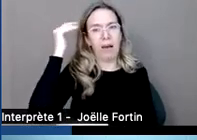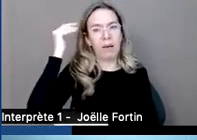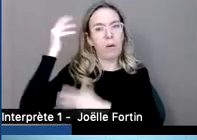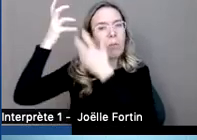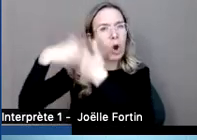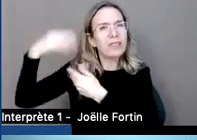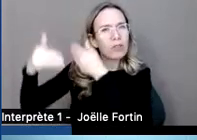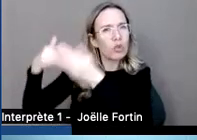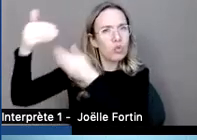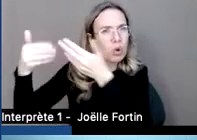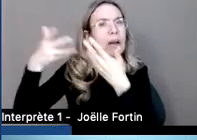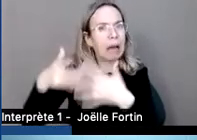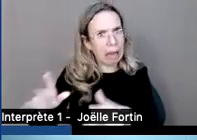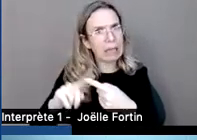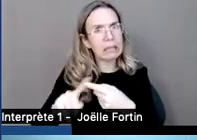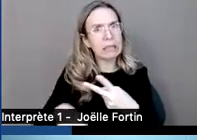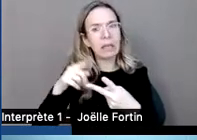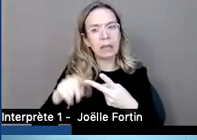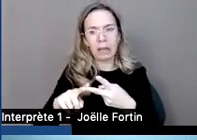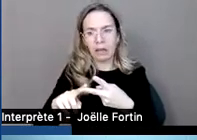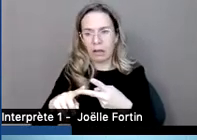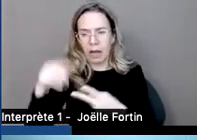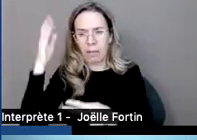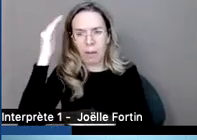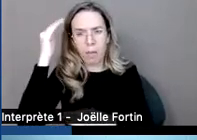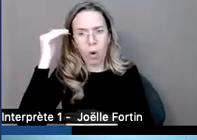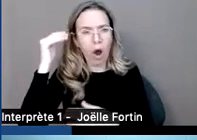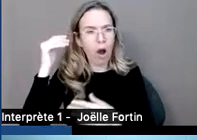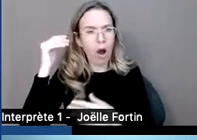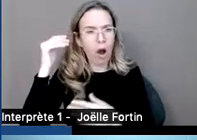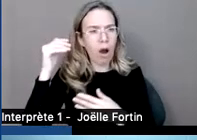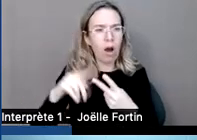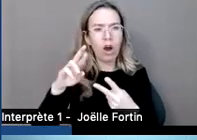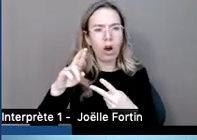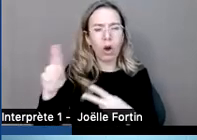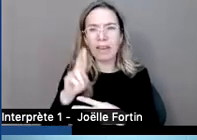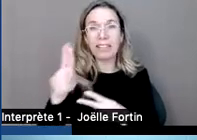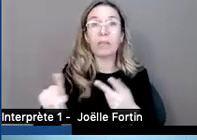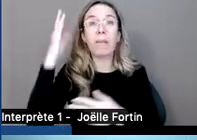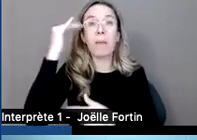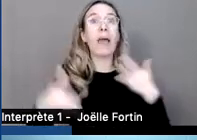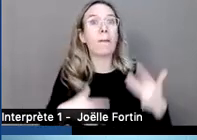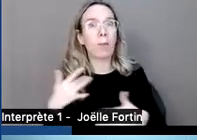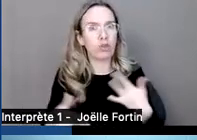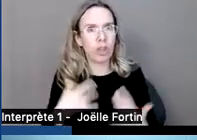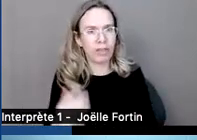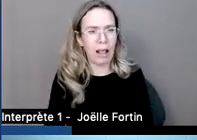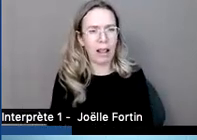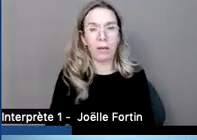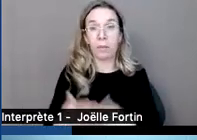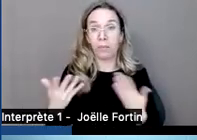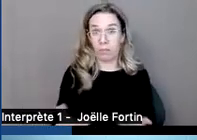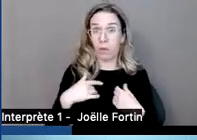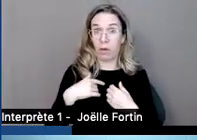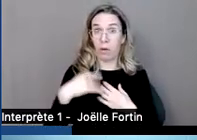procédurale, la mémoire de réminiscence et surtout la mémoire émotionnelle. Avec l'approche Montessori, nous